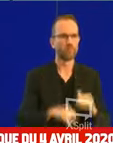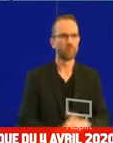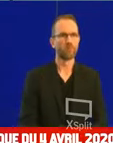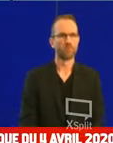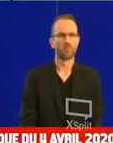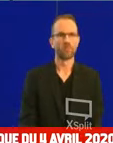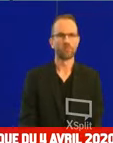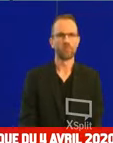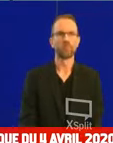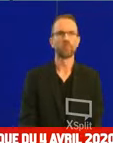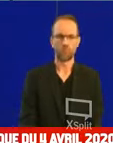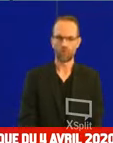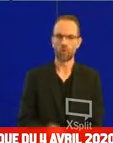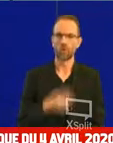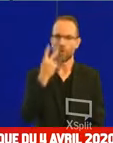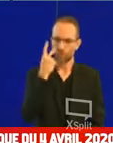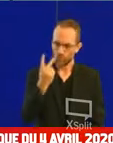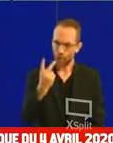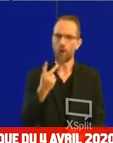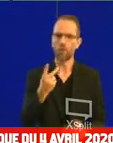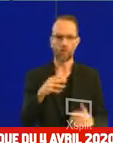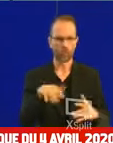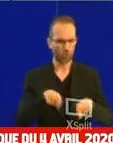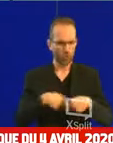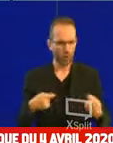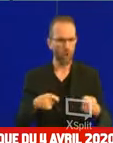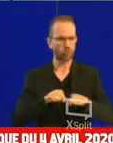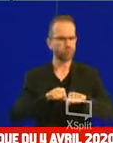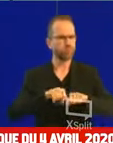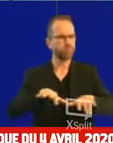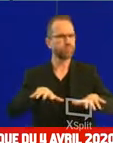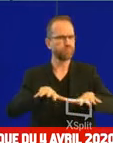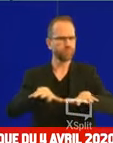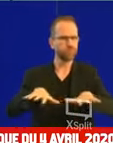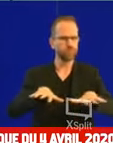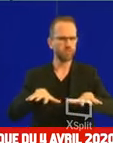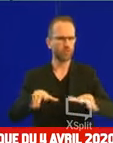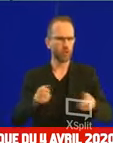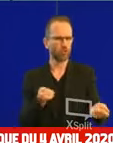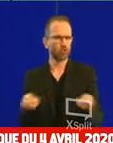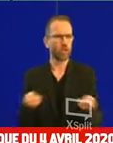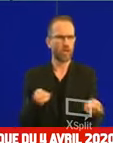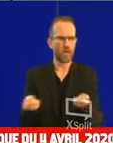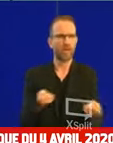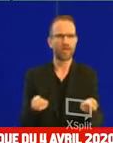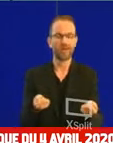propagation de l'épidémie même si de très importants efforts restent encore à réaliser